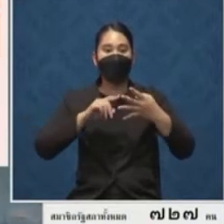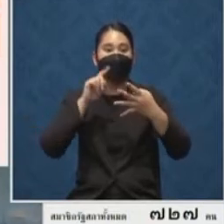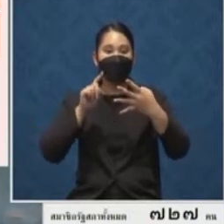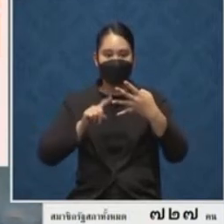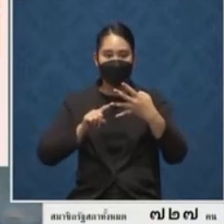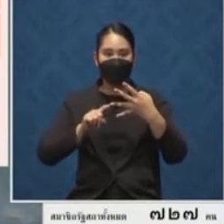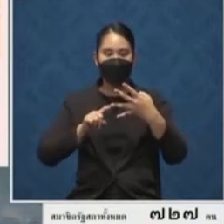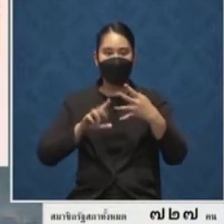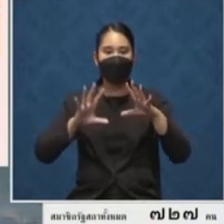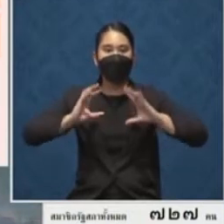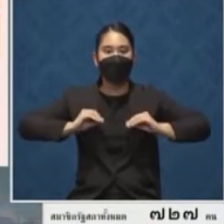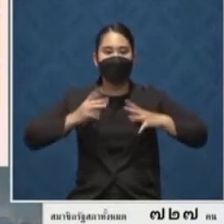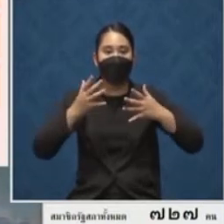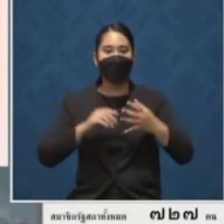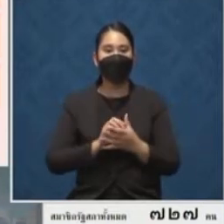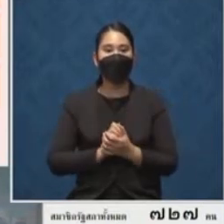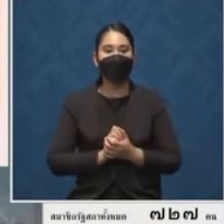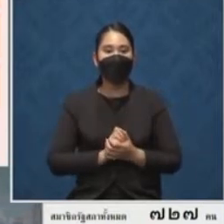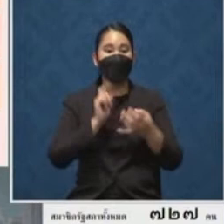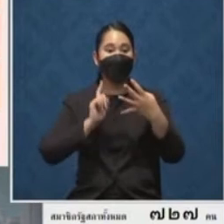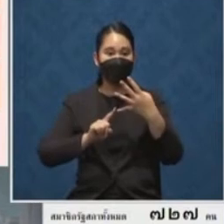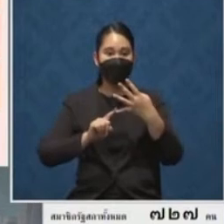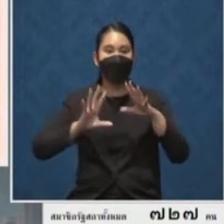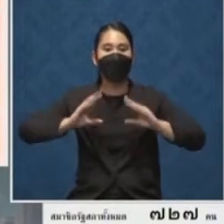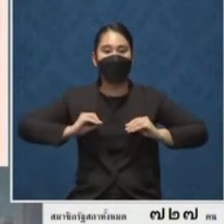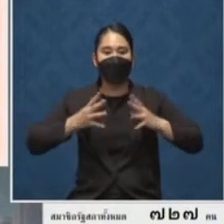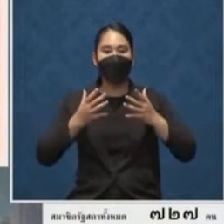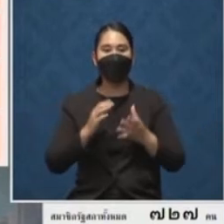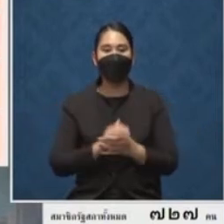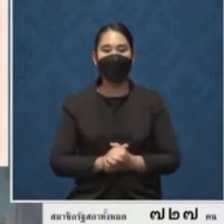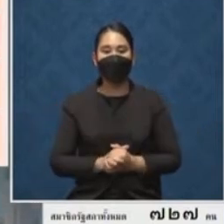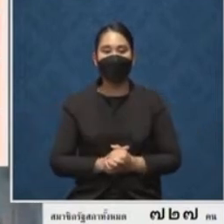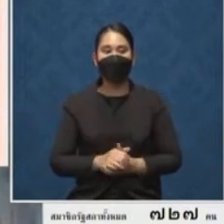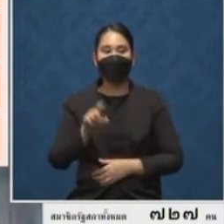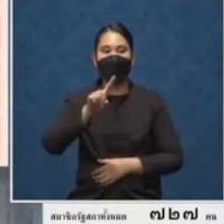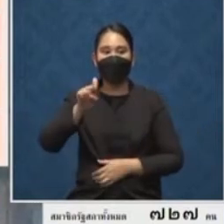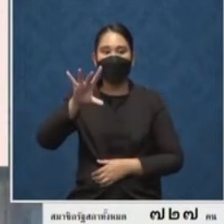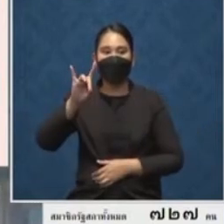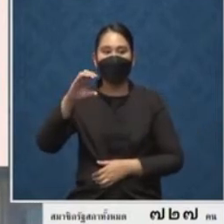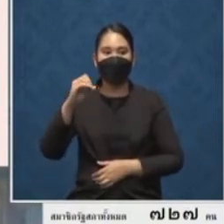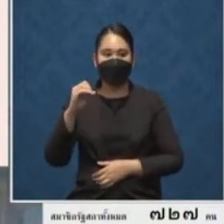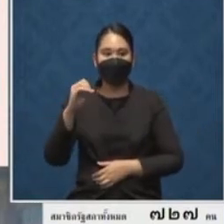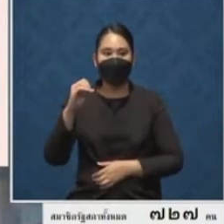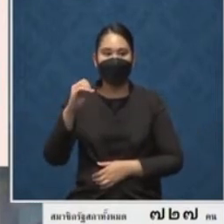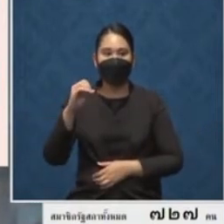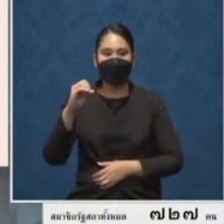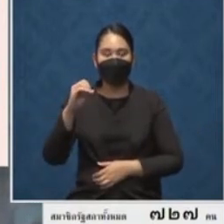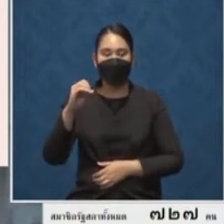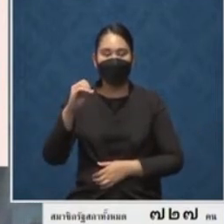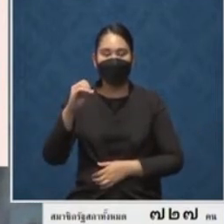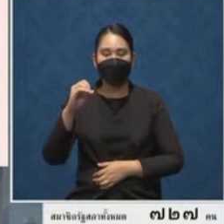ไม่รับหลักการ4ไม่รับหลักการครับ 180พลตำรวจเอกเดชณรงค์สุทธิชาญบัญช